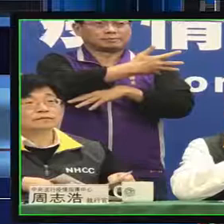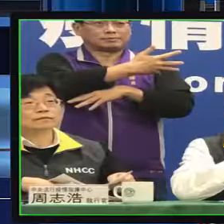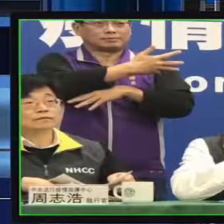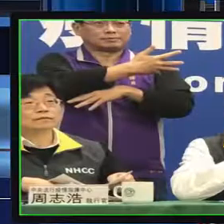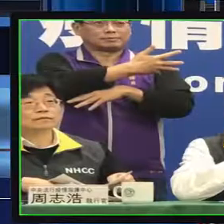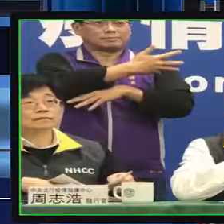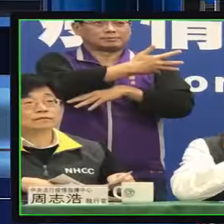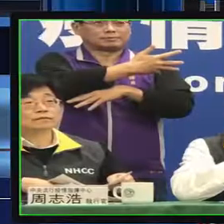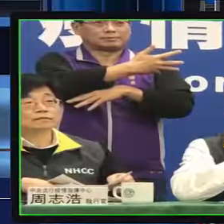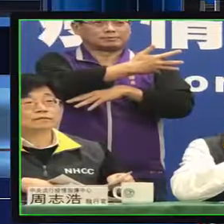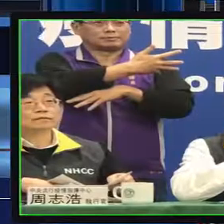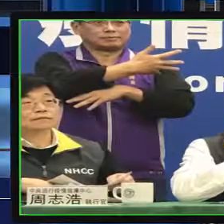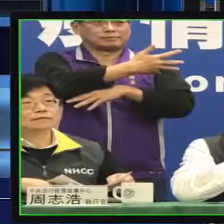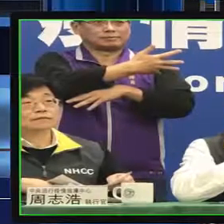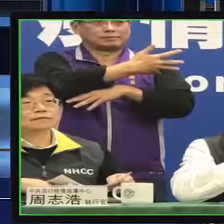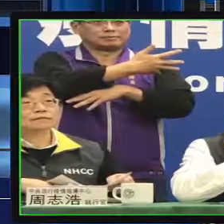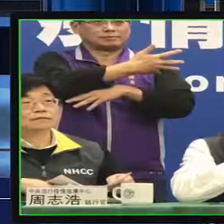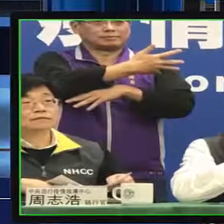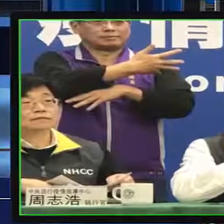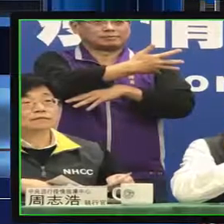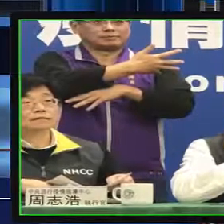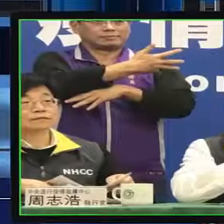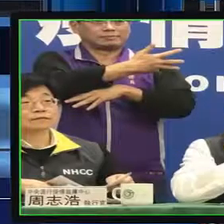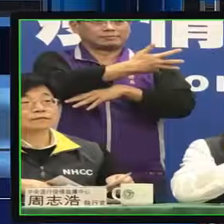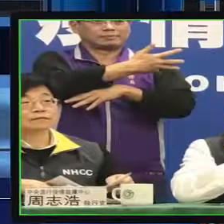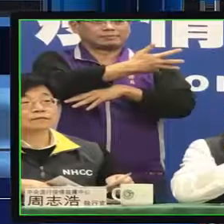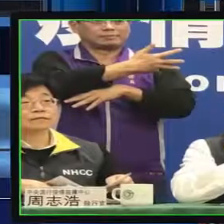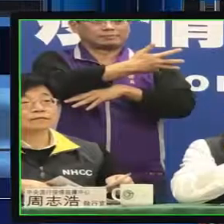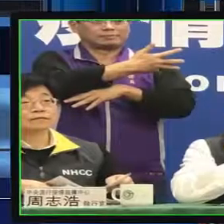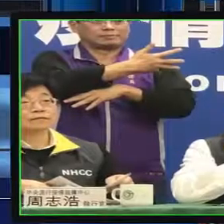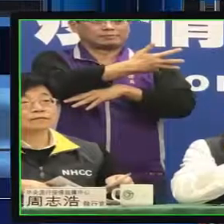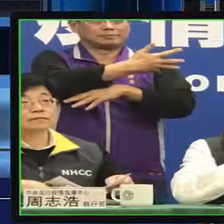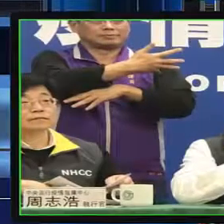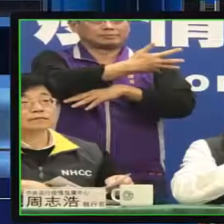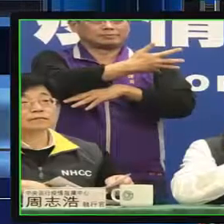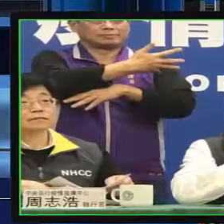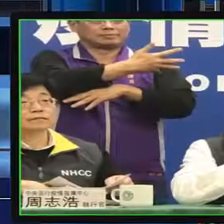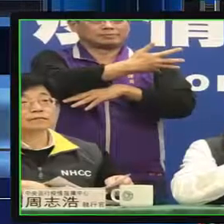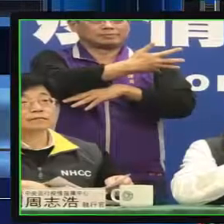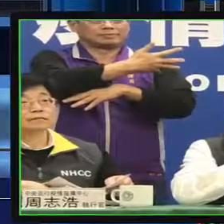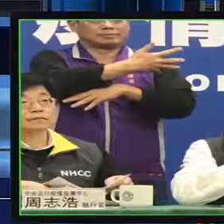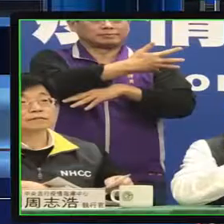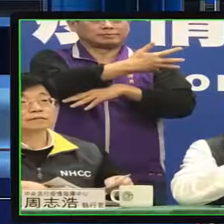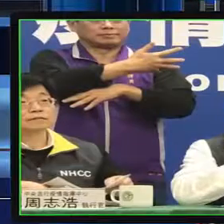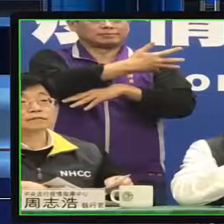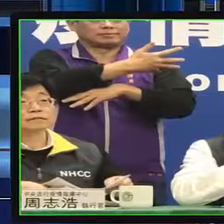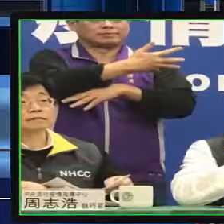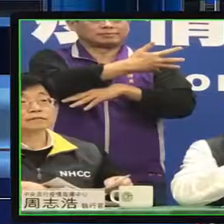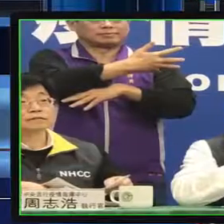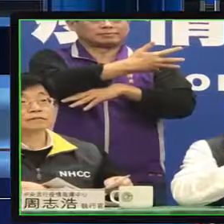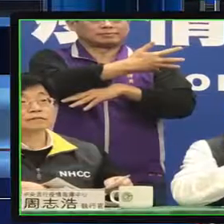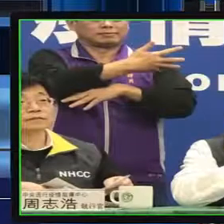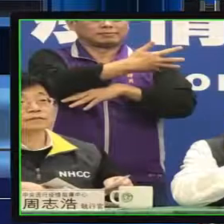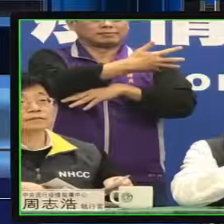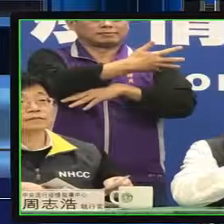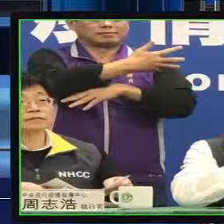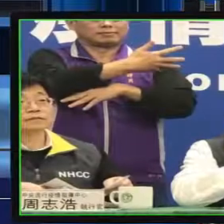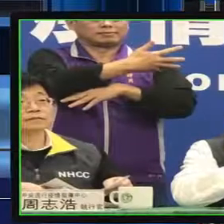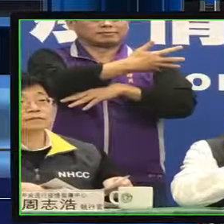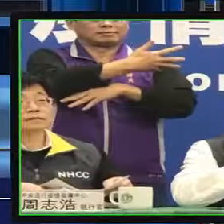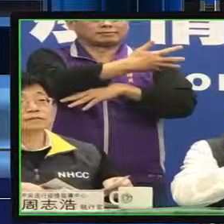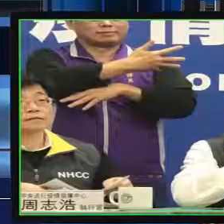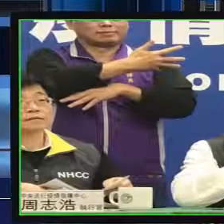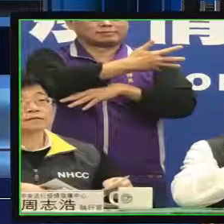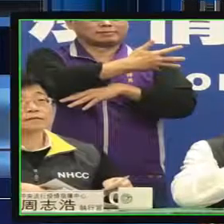陈时中表示，这是因为中国河南及浙江武汉肺炎病例均超过1000例，且当地已